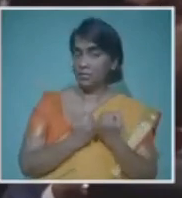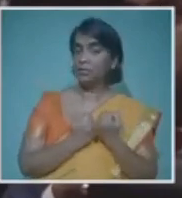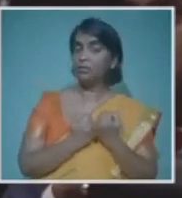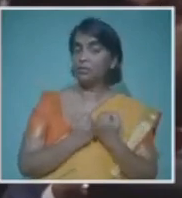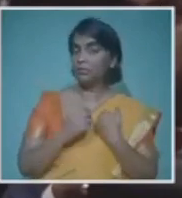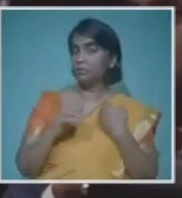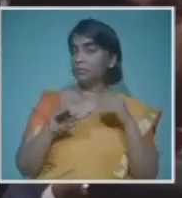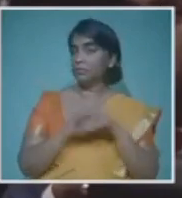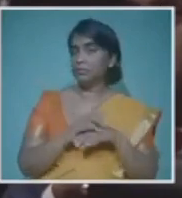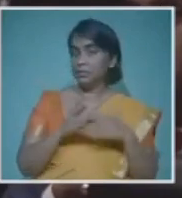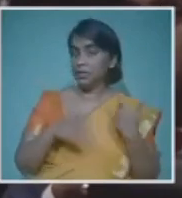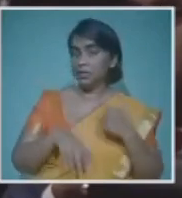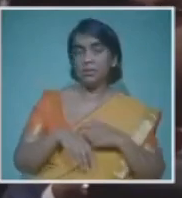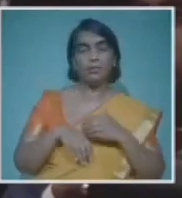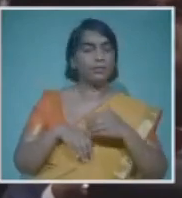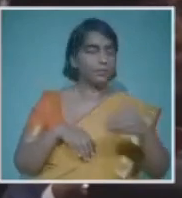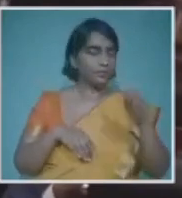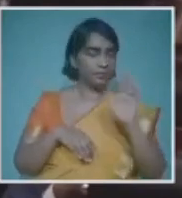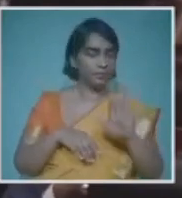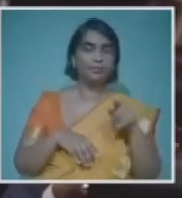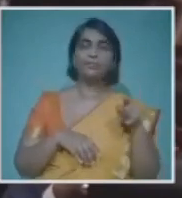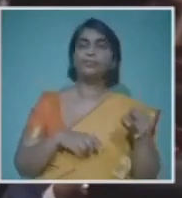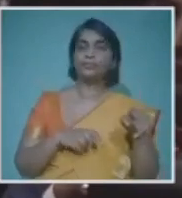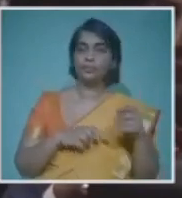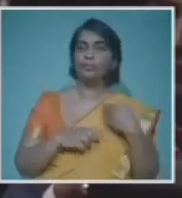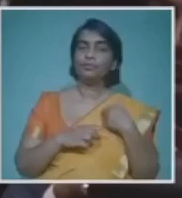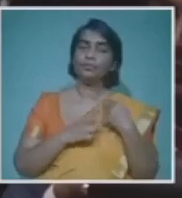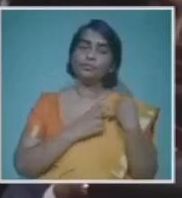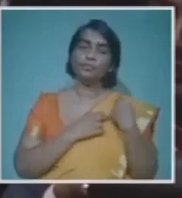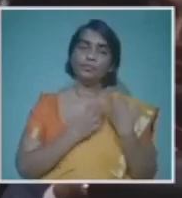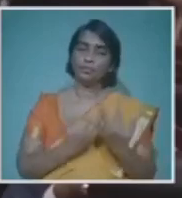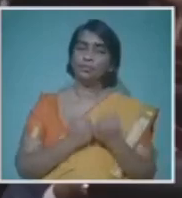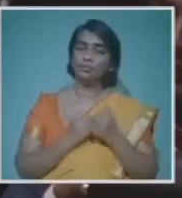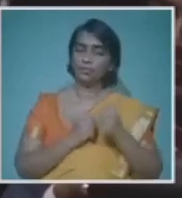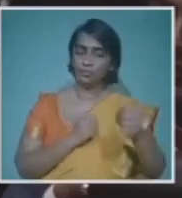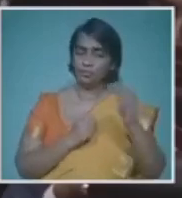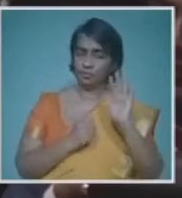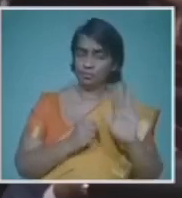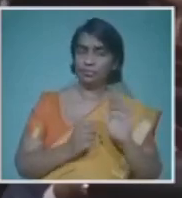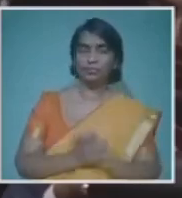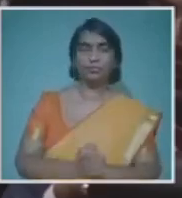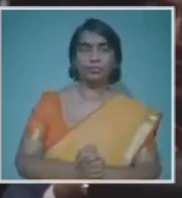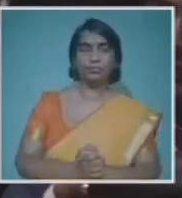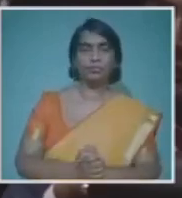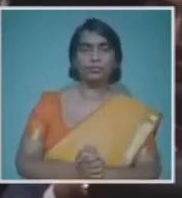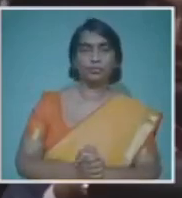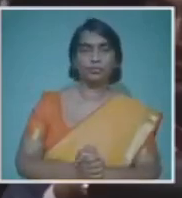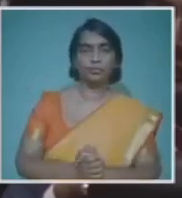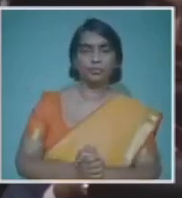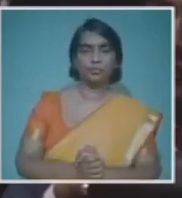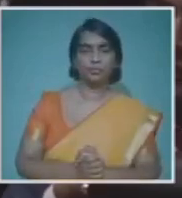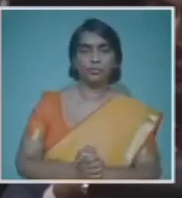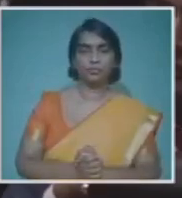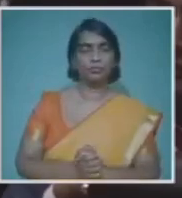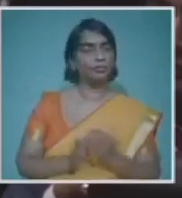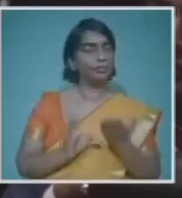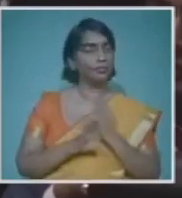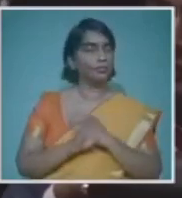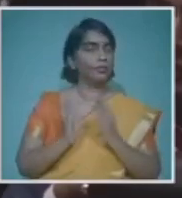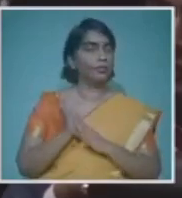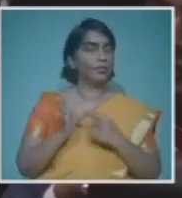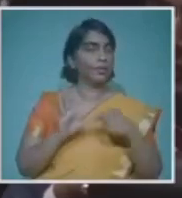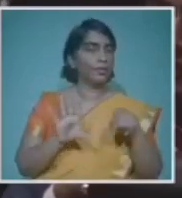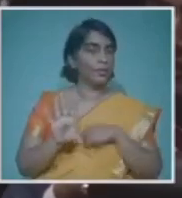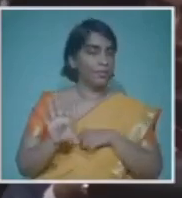ඉදිරිපත් නොවුන වාතාවරණයක් තුළ තමයි මේ වගකීම් බාර අරගෙන කටයුතු කරන්න පටන් ගත්තේ. පසුගිය මැයි